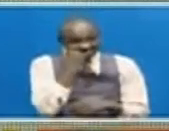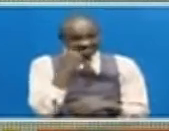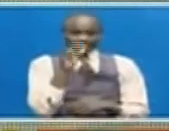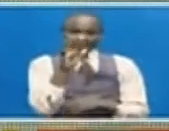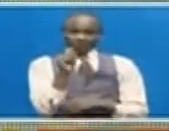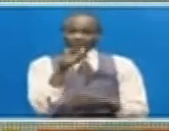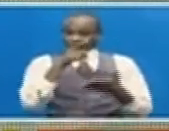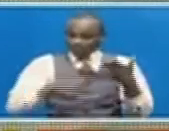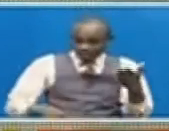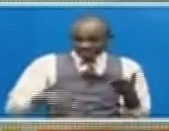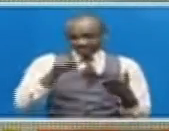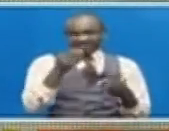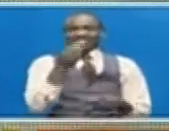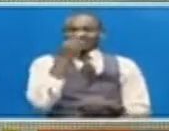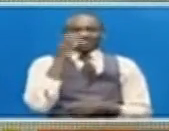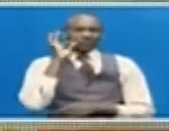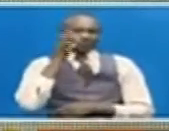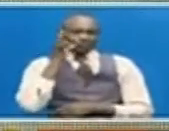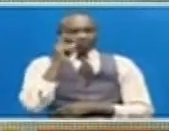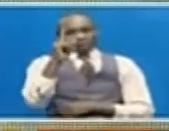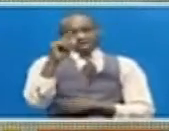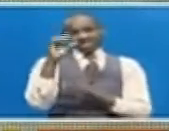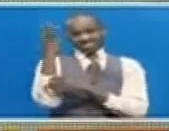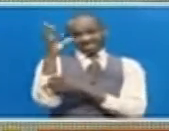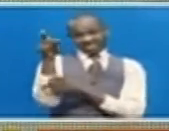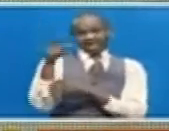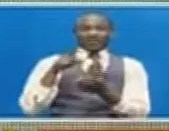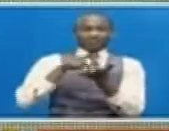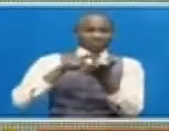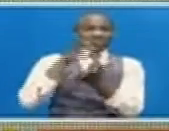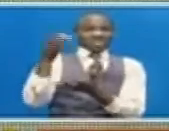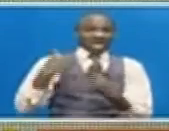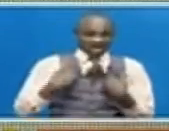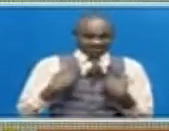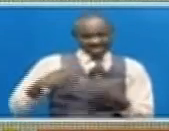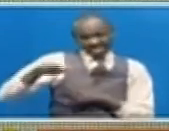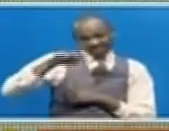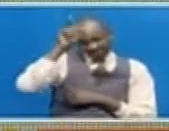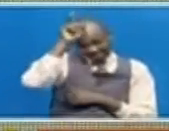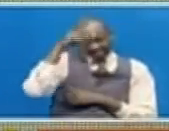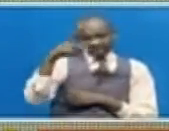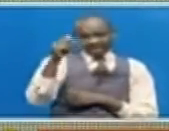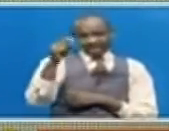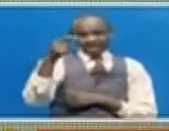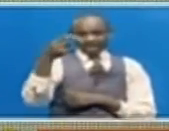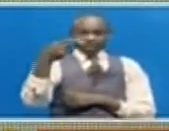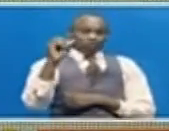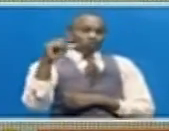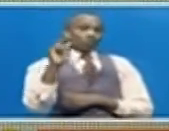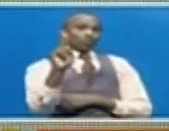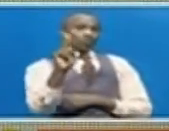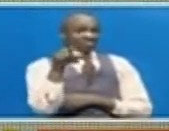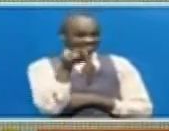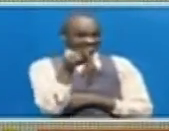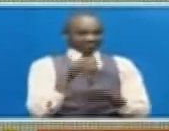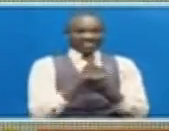runyenjes baada ya Kula mbegu Za m mo wenye sumu katika kijiji Cha kathogu huko katika eneo HiLo la runyenjez